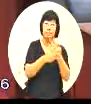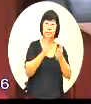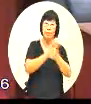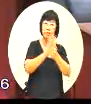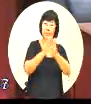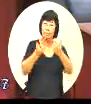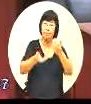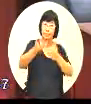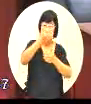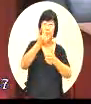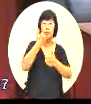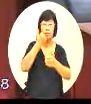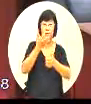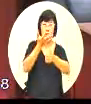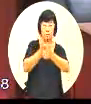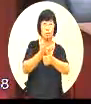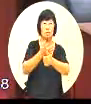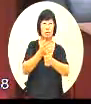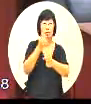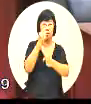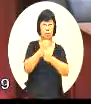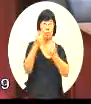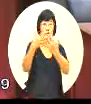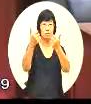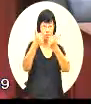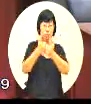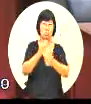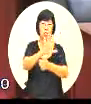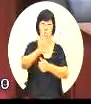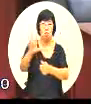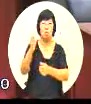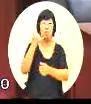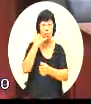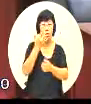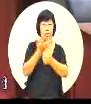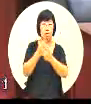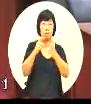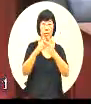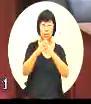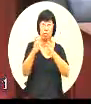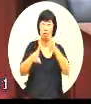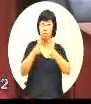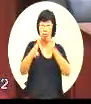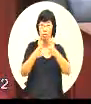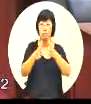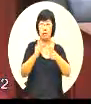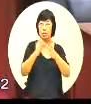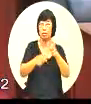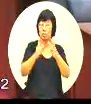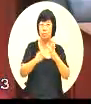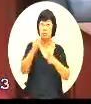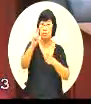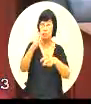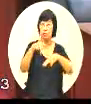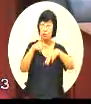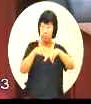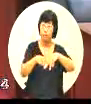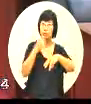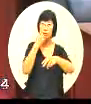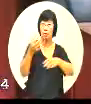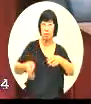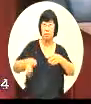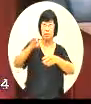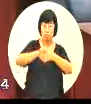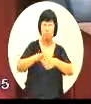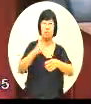们可以创造很多就业机会，可以让很多的工厂、很多的公司资本投资啊，恰做贼狼。然后呢，因为有